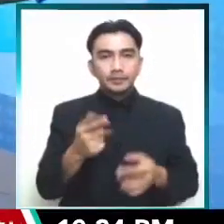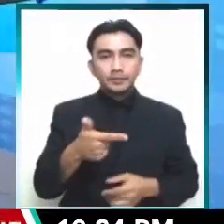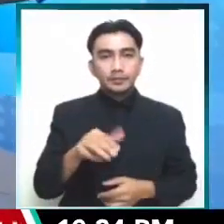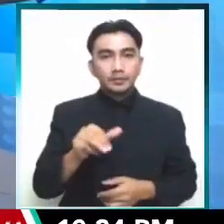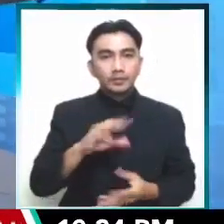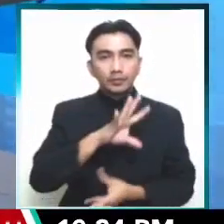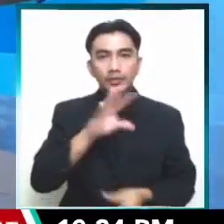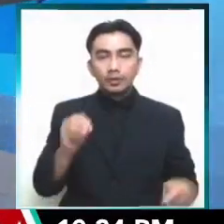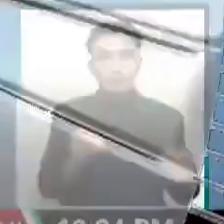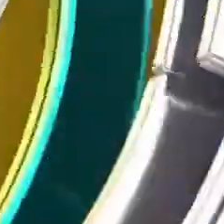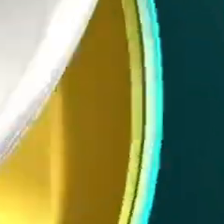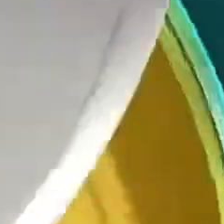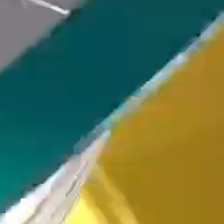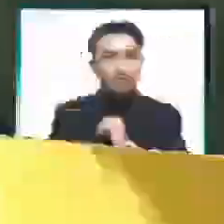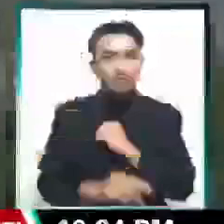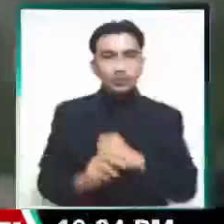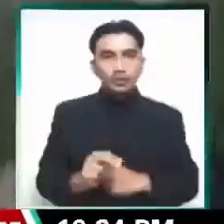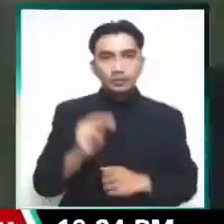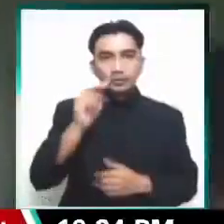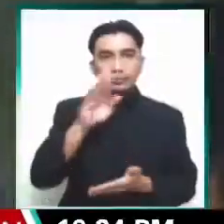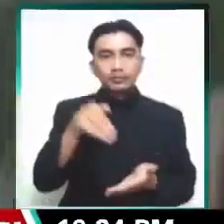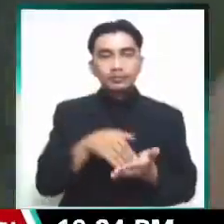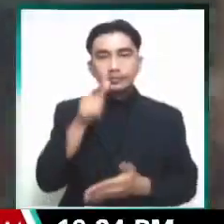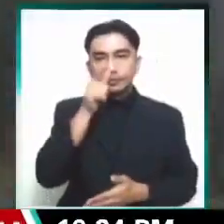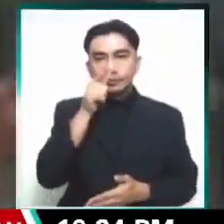1 North Central Luzon.